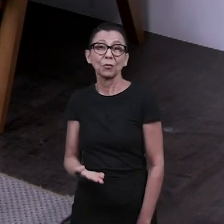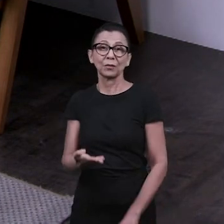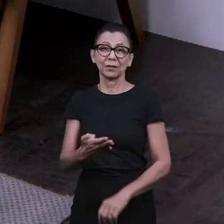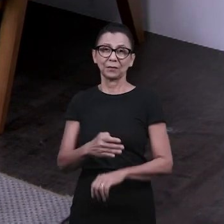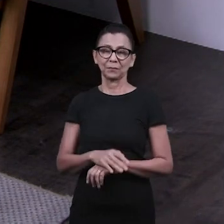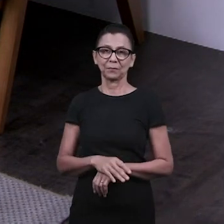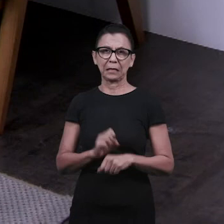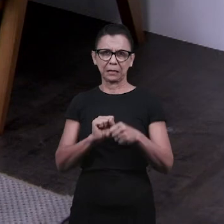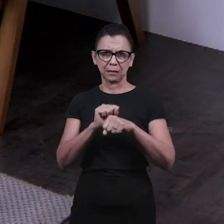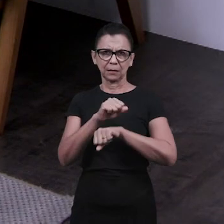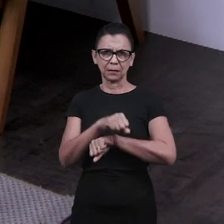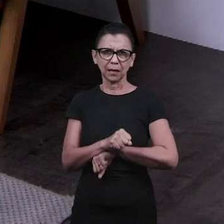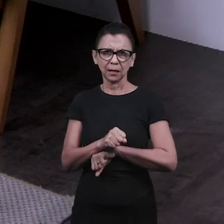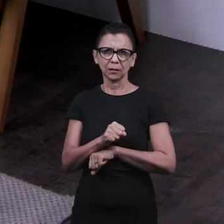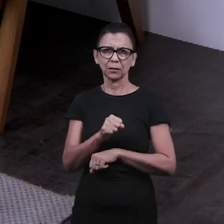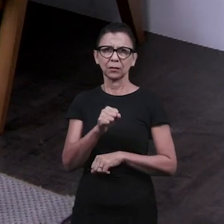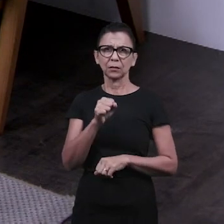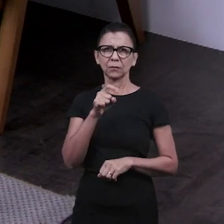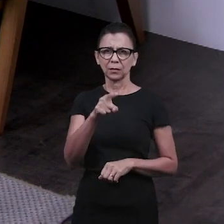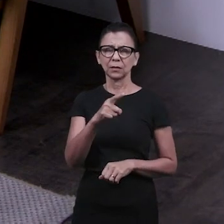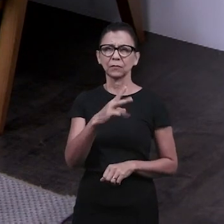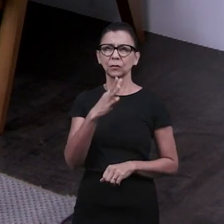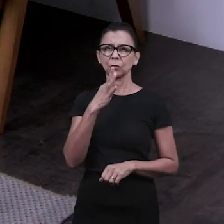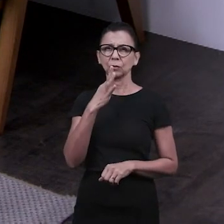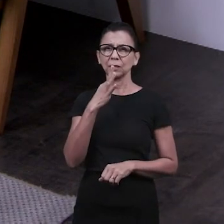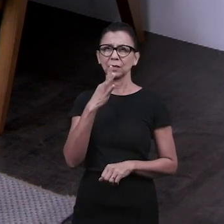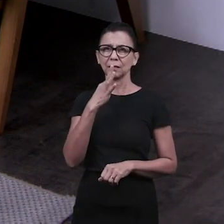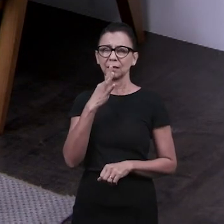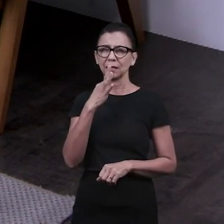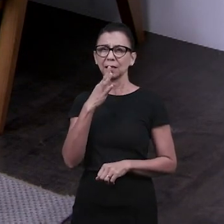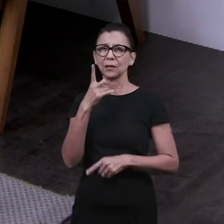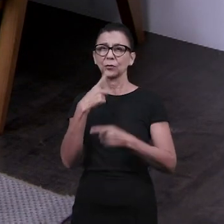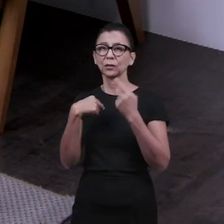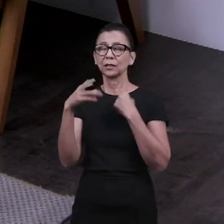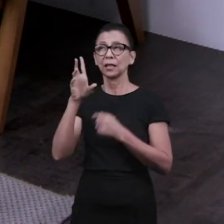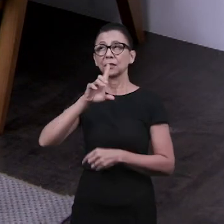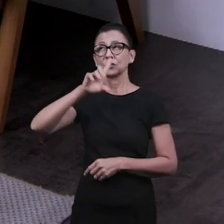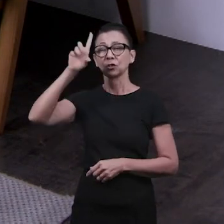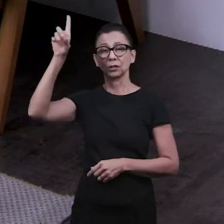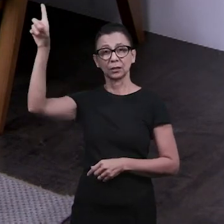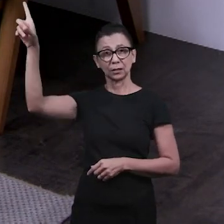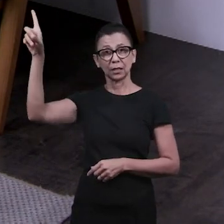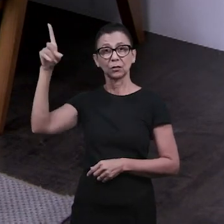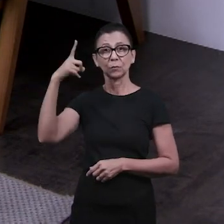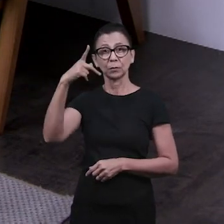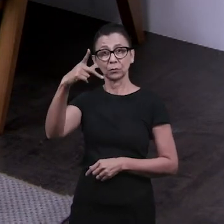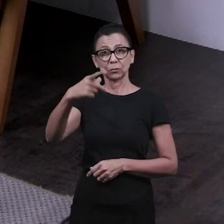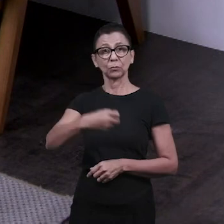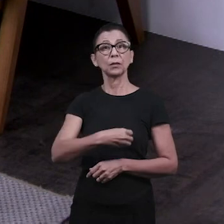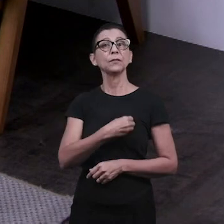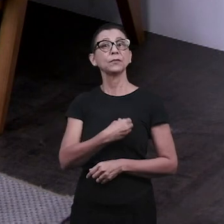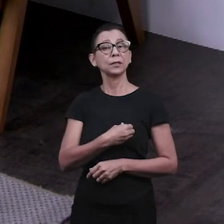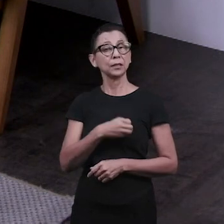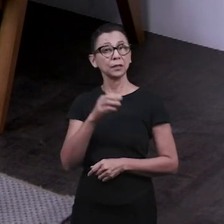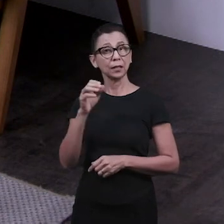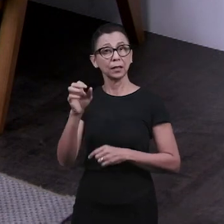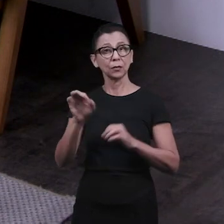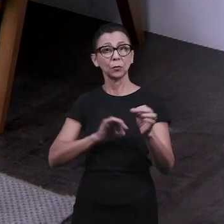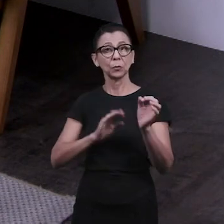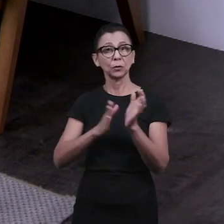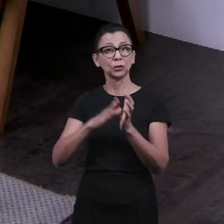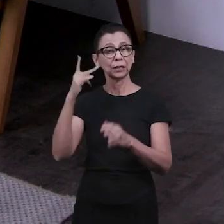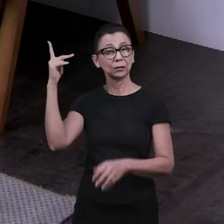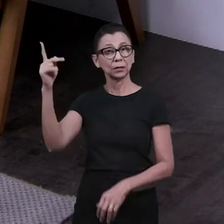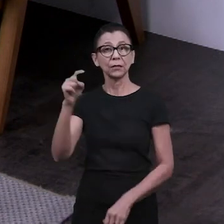l'après-midi. Un séminaire où vous allez pouvoir connaître ce que Dieu a pour vous. Quel est son projet pour votre vie? Vous ne pouvez